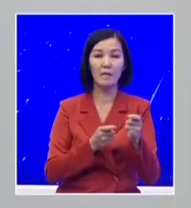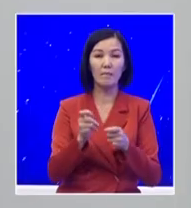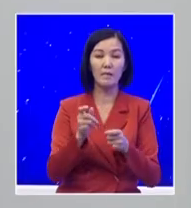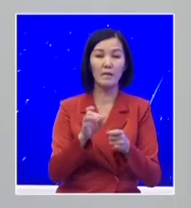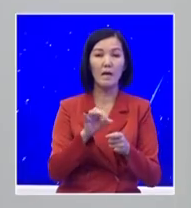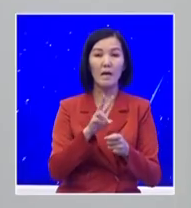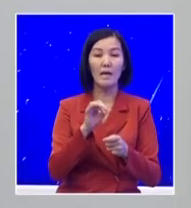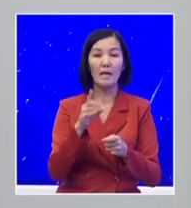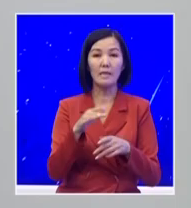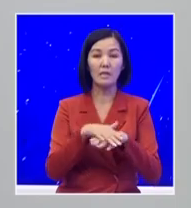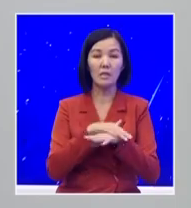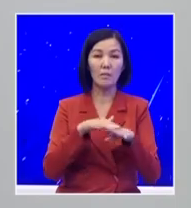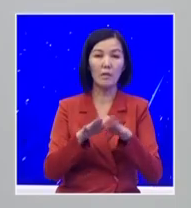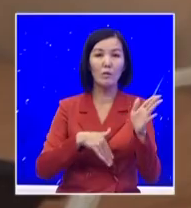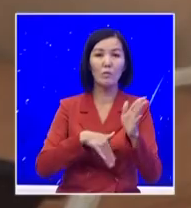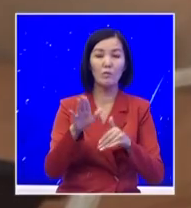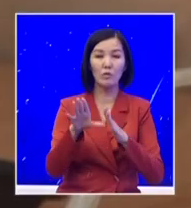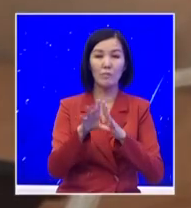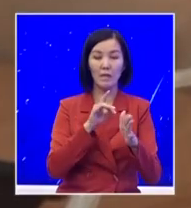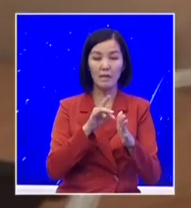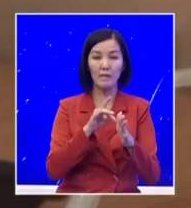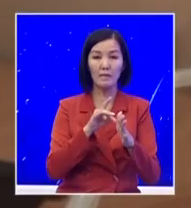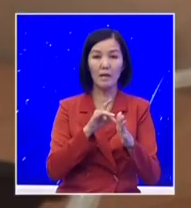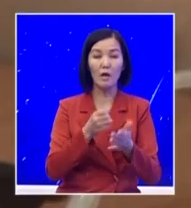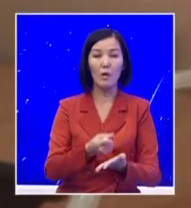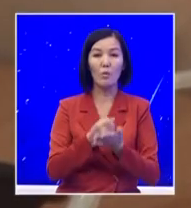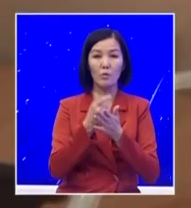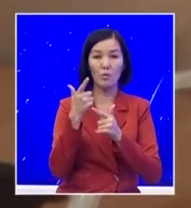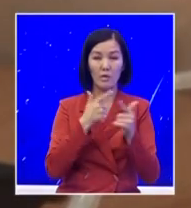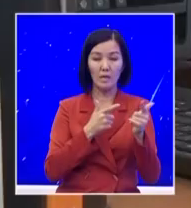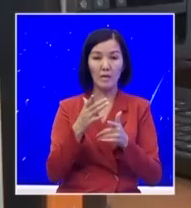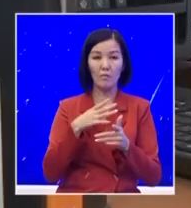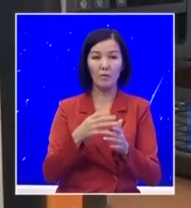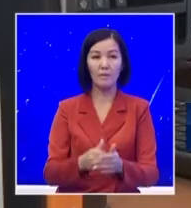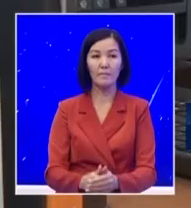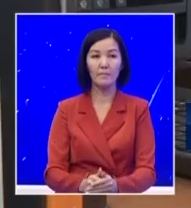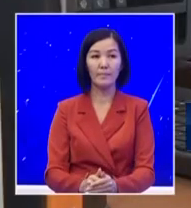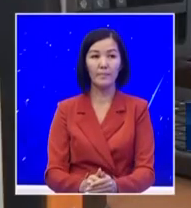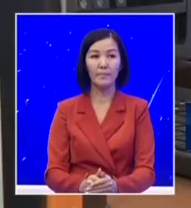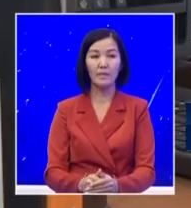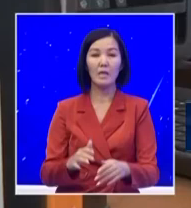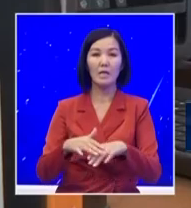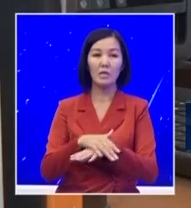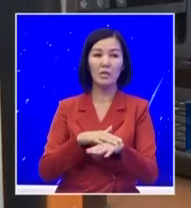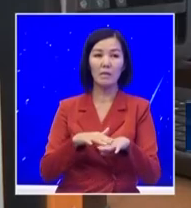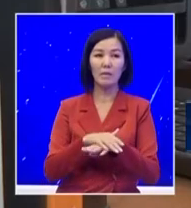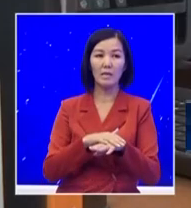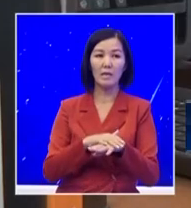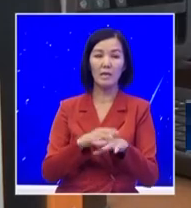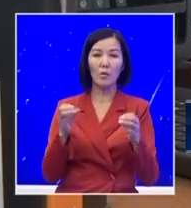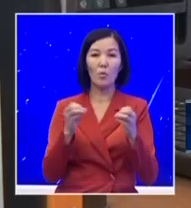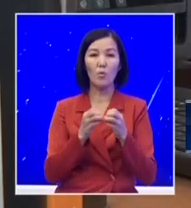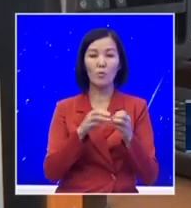өткізген жәрменкеде үздік деп танылды. Сәйкесінше қолдауға да ие болды. Жәрменкеге бізде 10